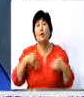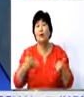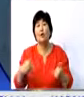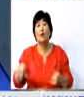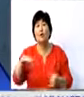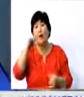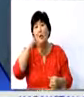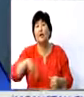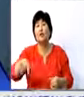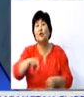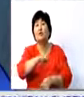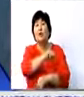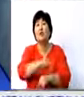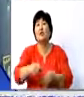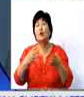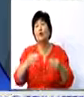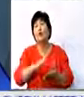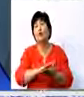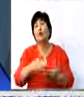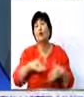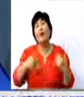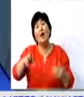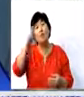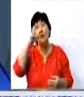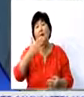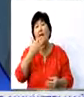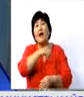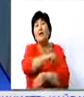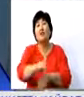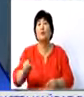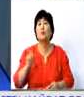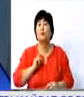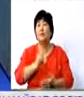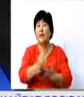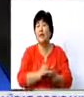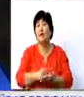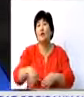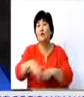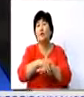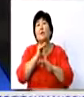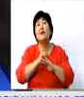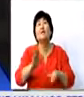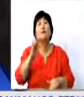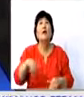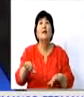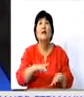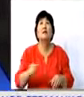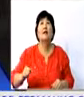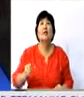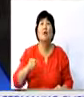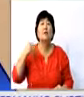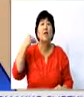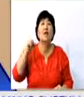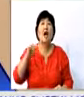халқының шекарашылар күнімен шын жүректен құттықтаймын. Мемлекеттік шекарамыз берік, халқымыз аман, жұртымыз тыныш болсын. Шара барысында замандастары